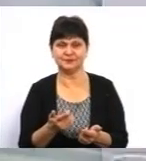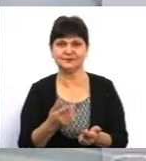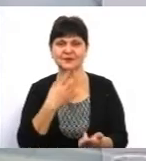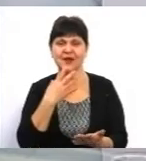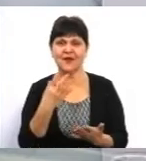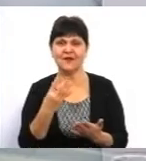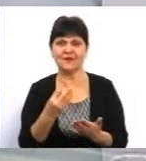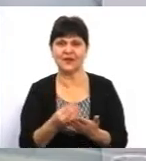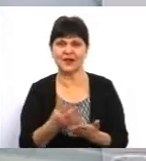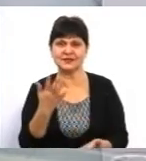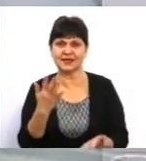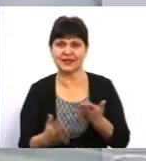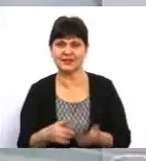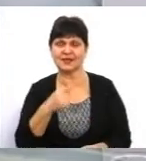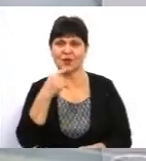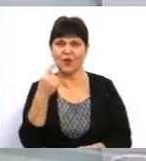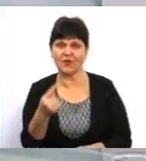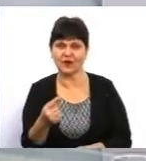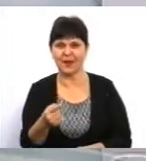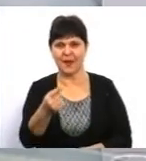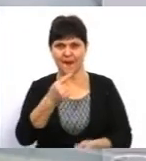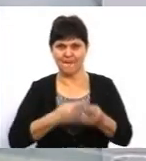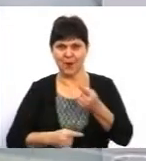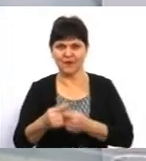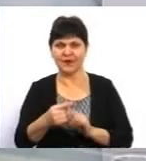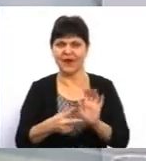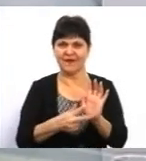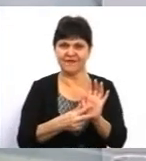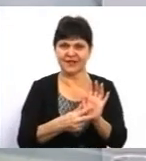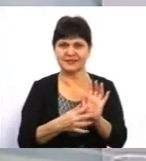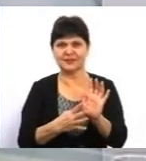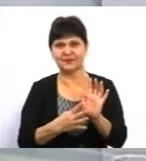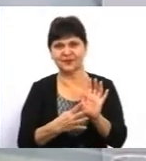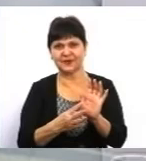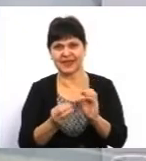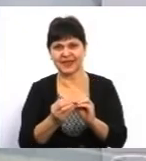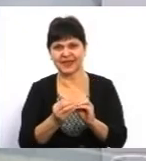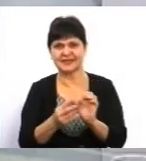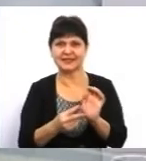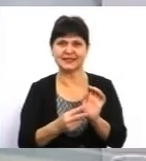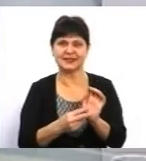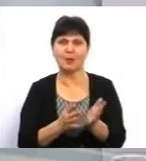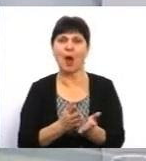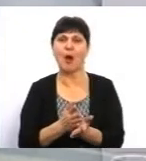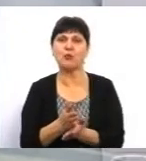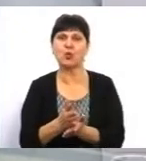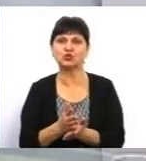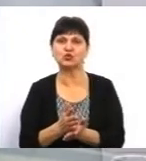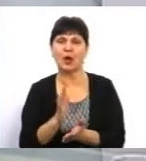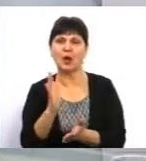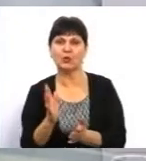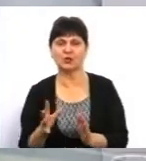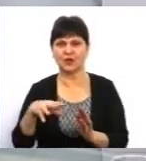якщо говорити, все ж таки повернемось до 8, 10, 7 послуг, кількість послуг, яка буде включена в